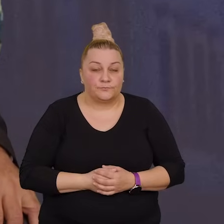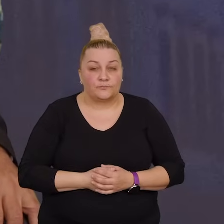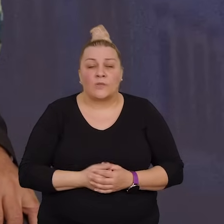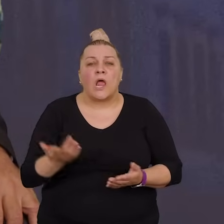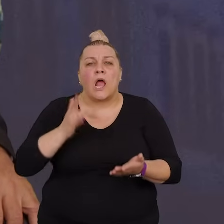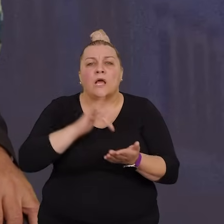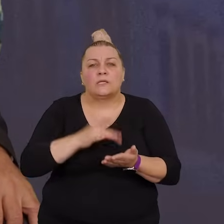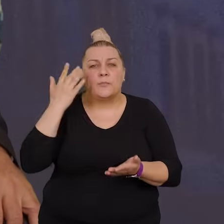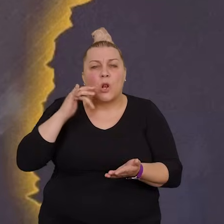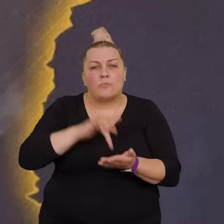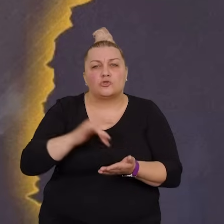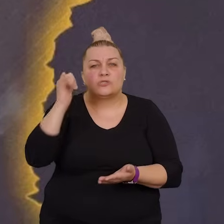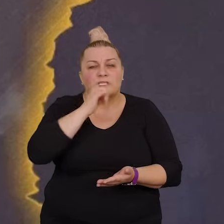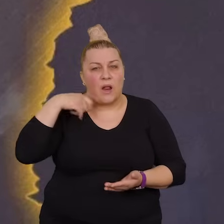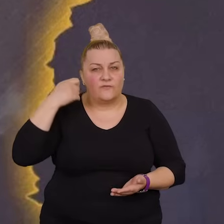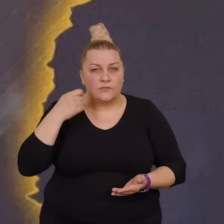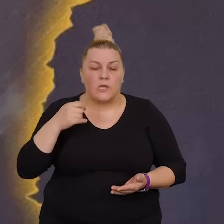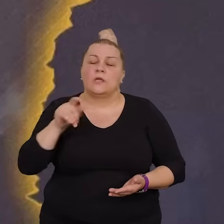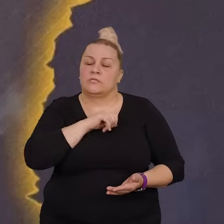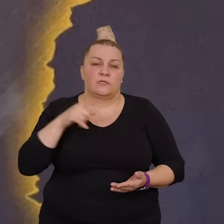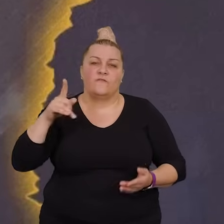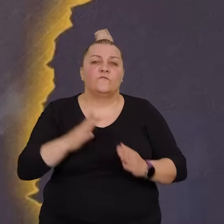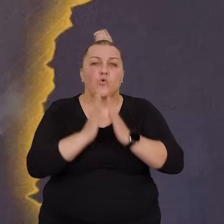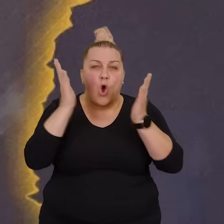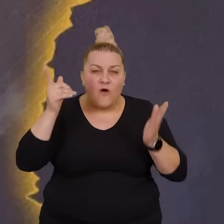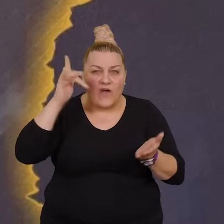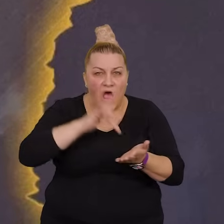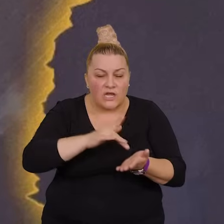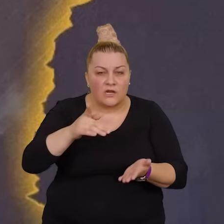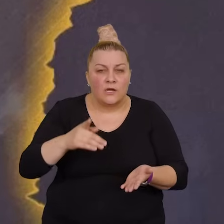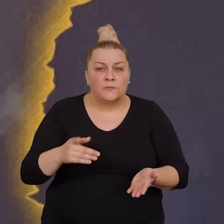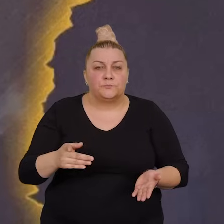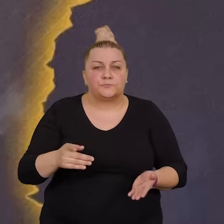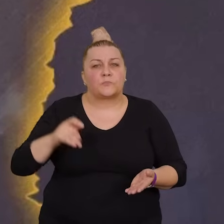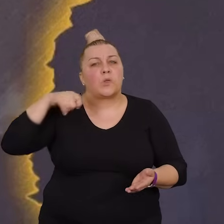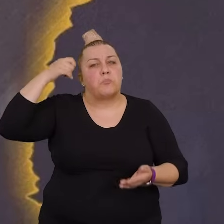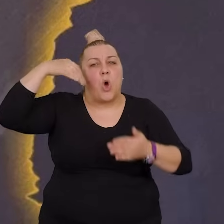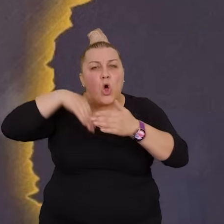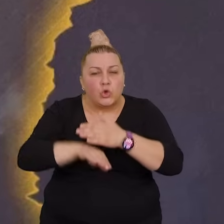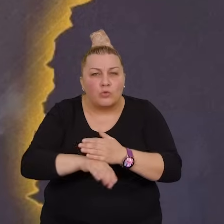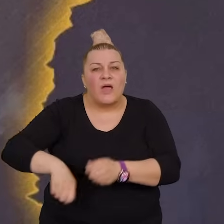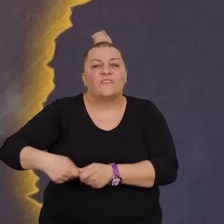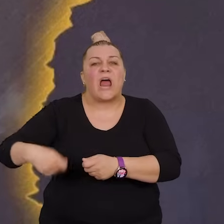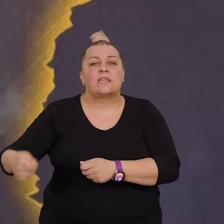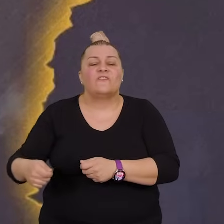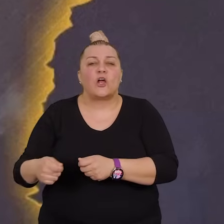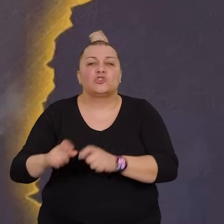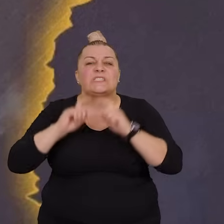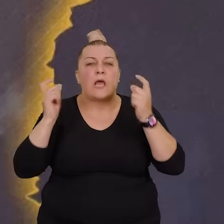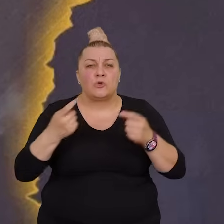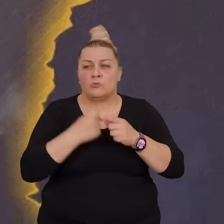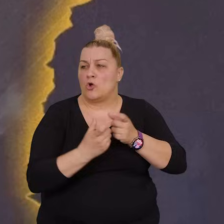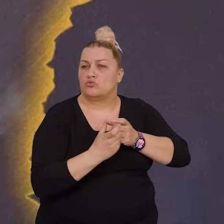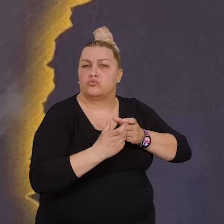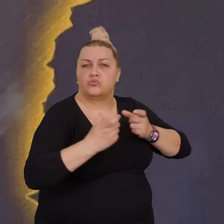film? Snimali sve u Vukovaru. Sve smo snimali u Vukovaru, snimali smo ga u podrumu Franjaškog samostana. U jednoj prostoriji